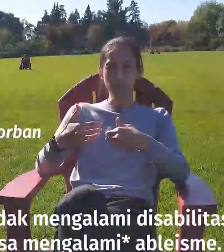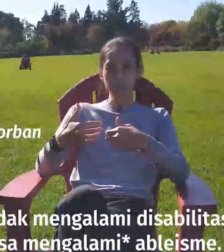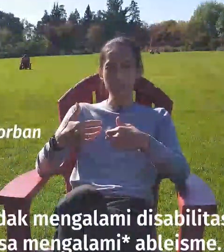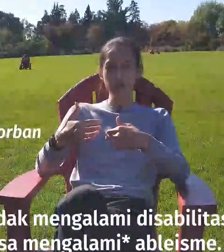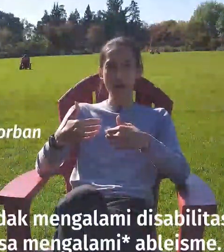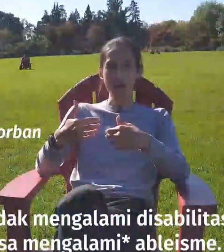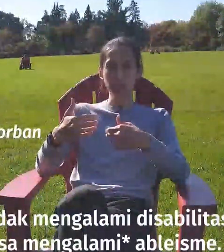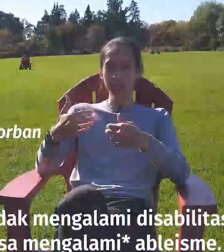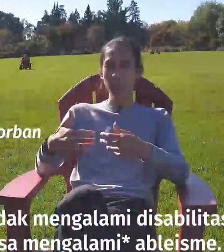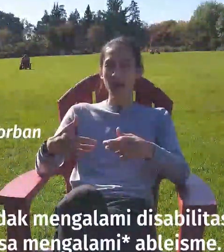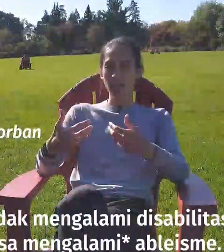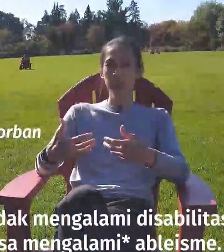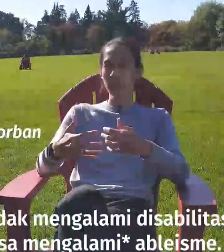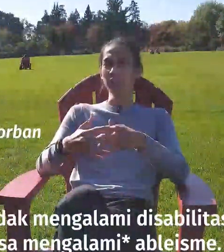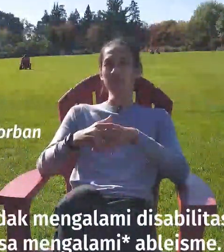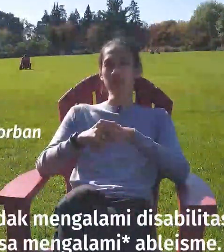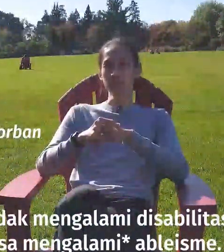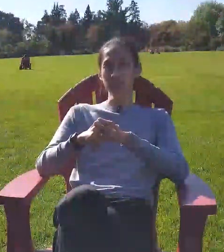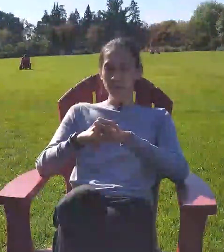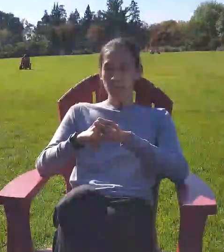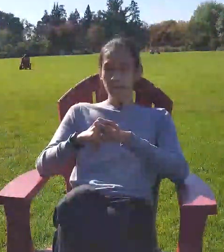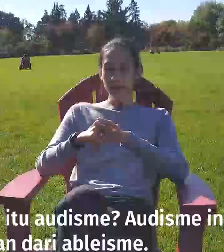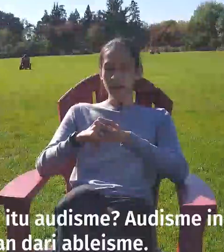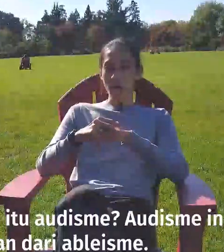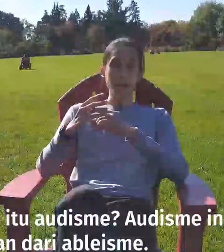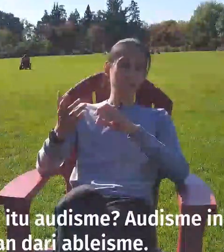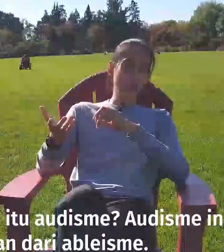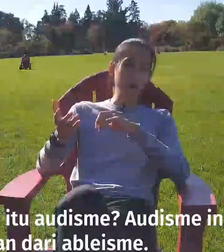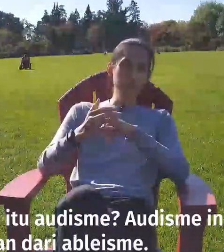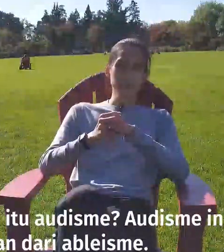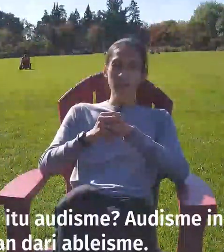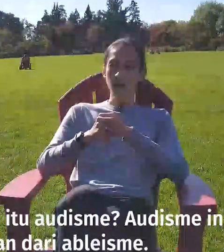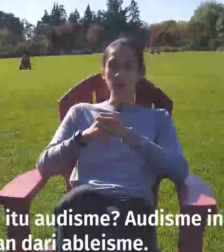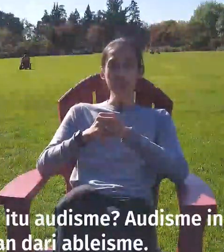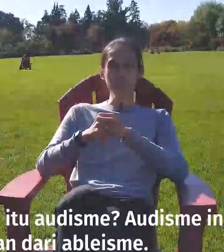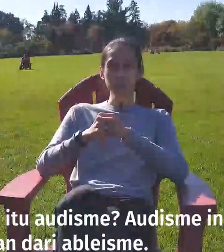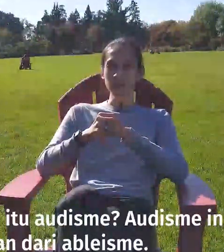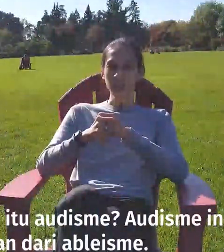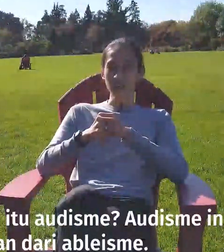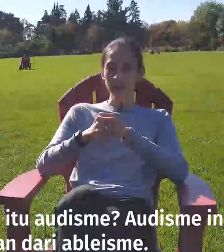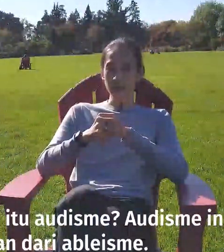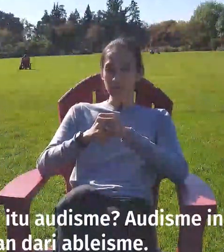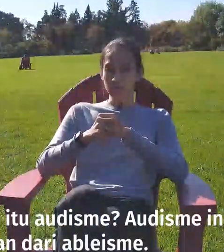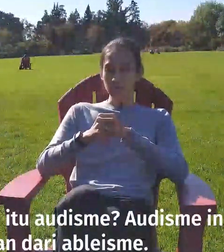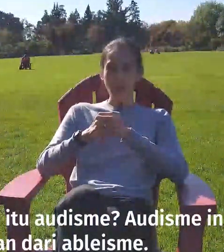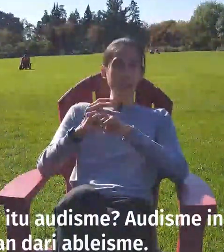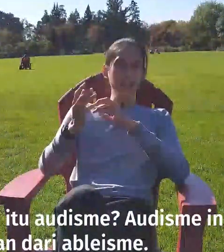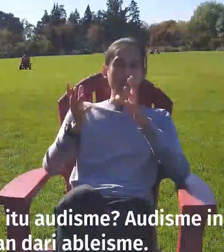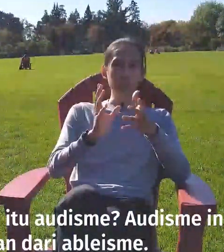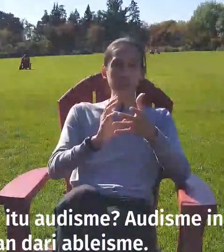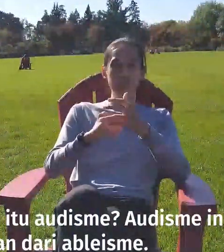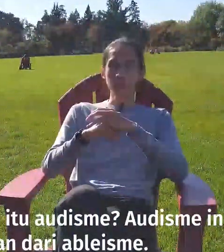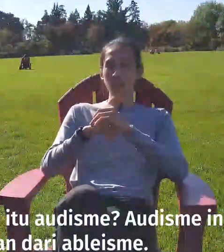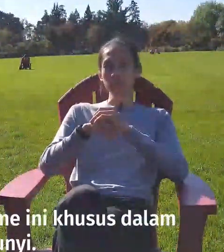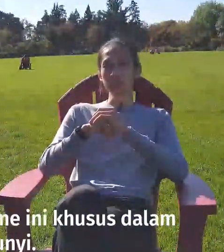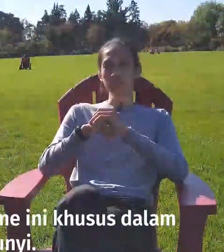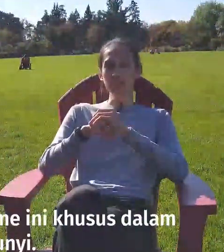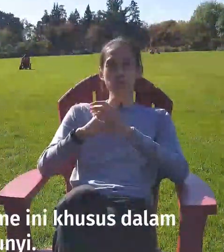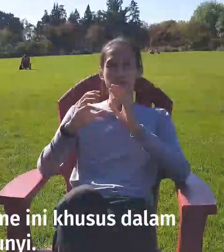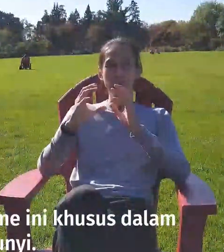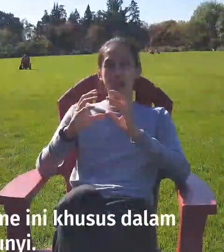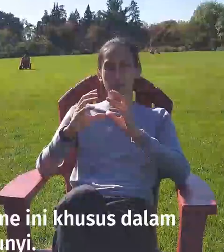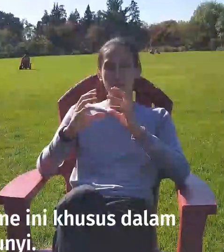mengalami disabilitas juga akan bisa mengalami ebelisme Nah apakah itu audisme nah audisme ini adalah bagian dari ebelisme